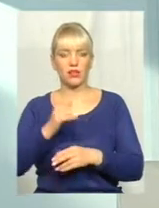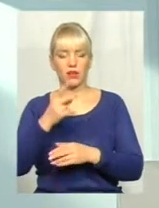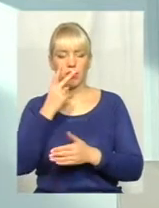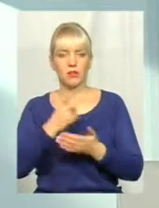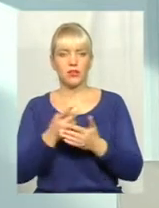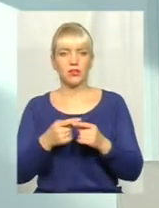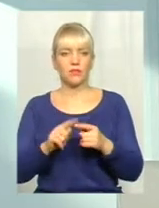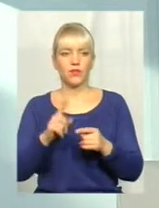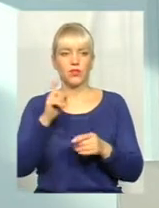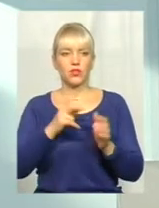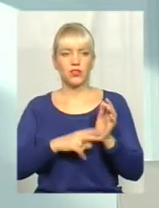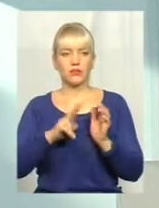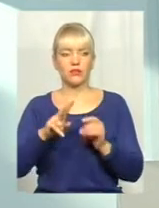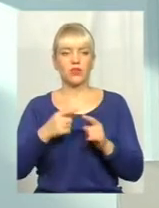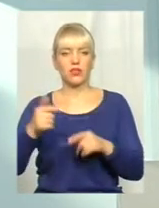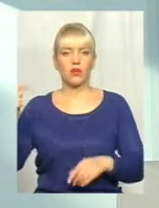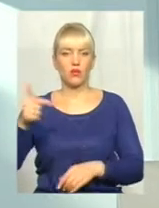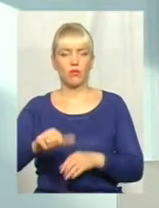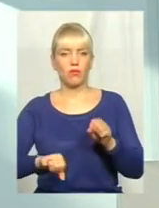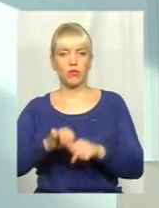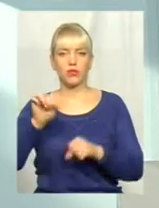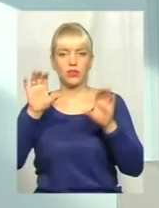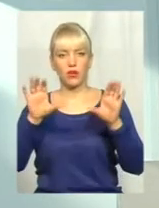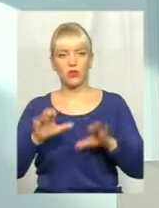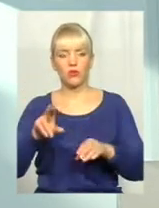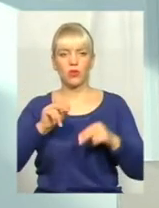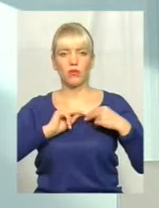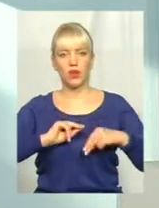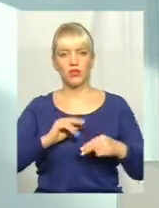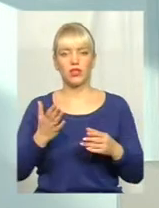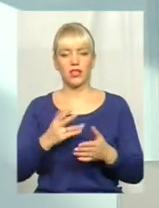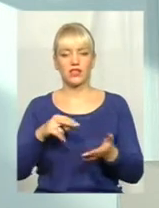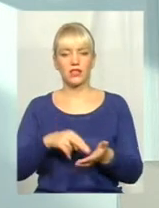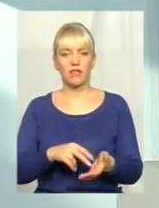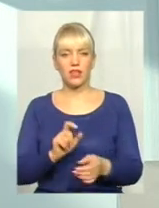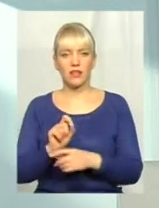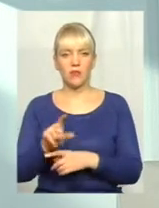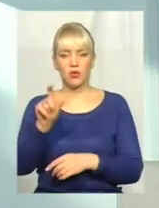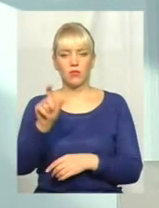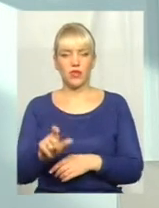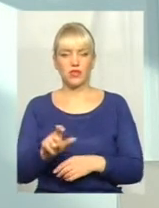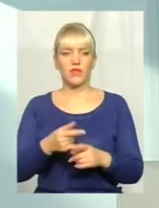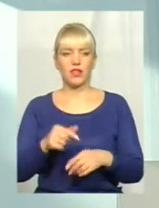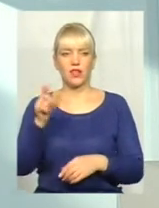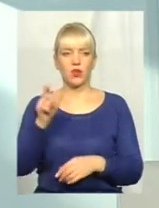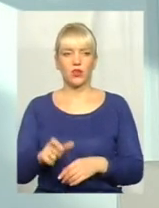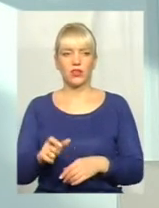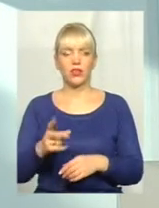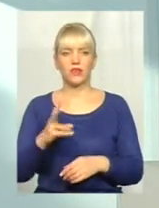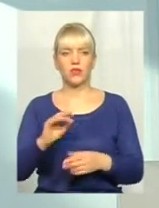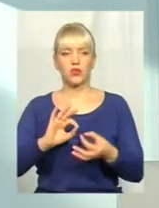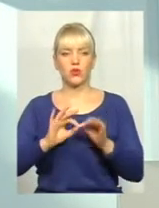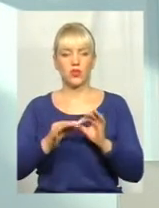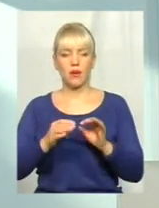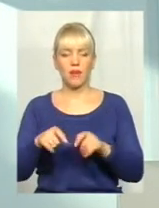ознаки 172, тобто грубого порушення законодавства про працю, яке ставить найманого працівника, людину, громадянина в скрутне матеріальне